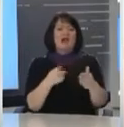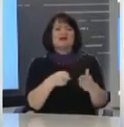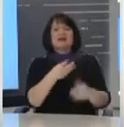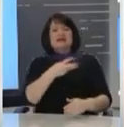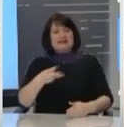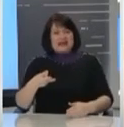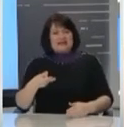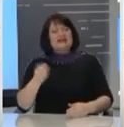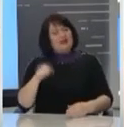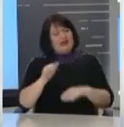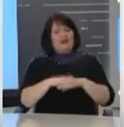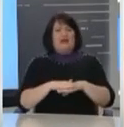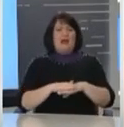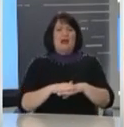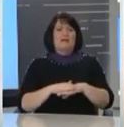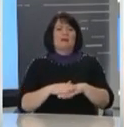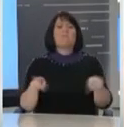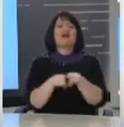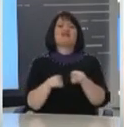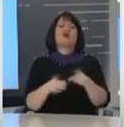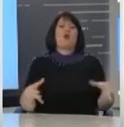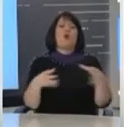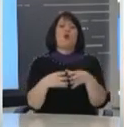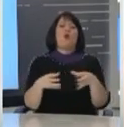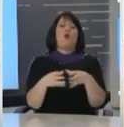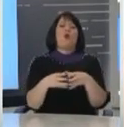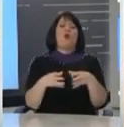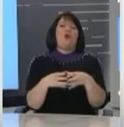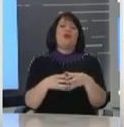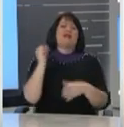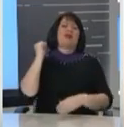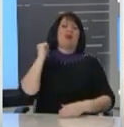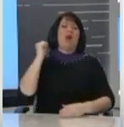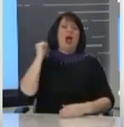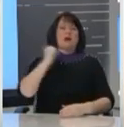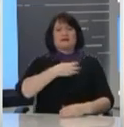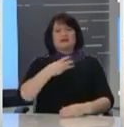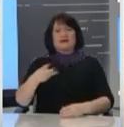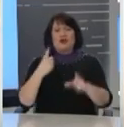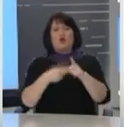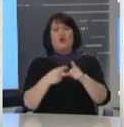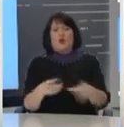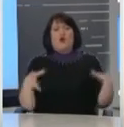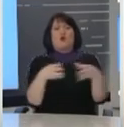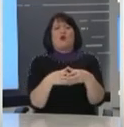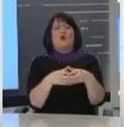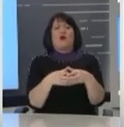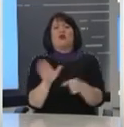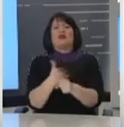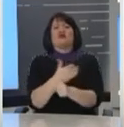ΣΥΡΙΖΑ δεν εξαιρείται από αυτό. Μαζί ήσασταν χέρι-χέρι οι συνδικαλιστές του ΣΥΡΙΖΑ και του ΚΚΕ σε αυτή την